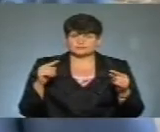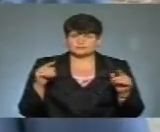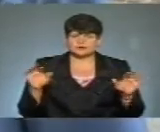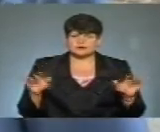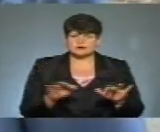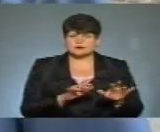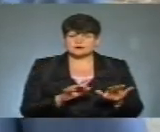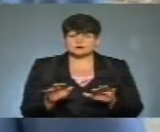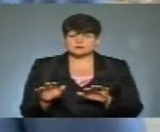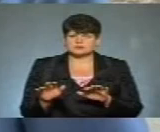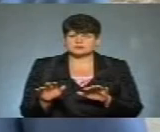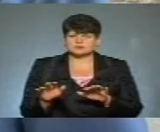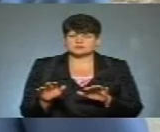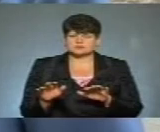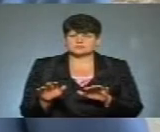Граємо